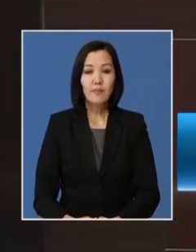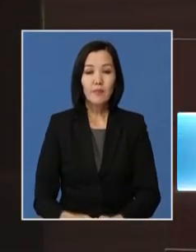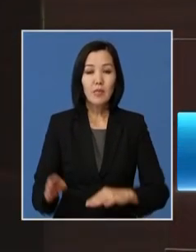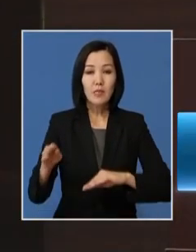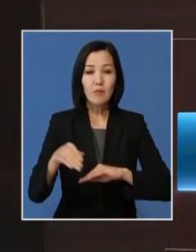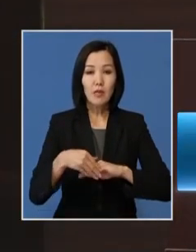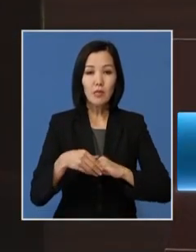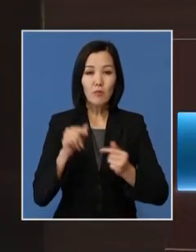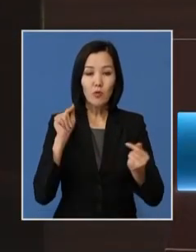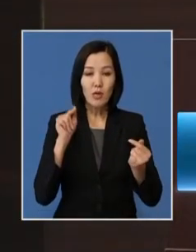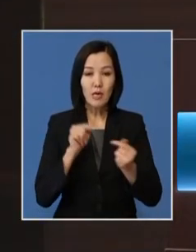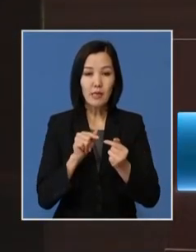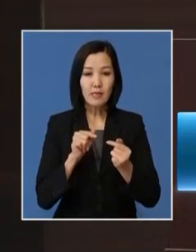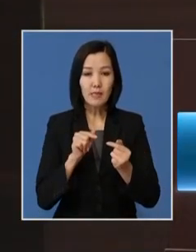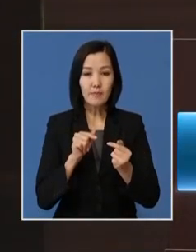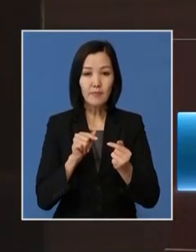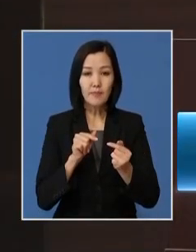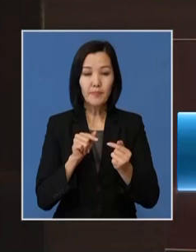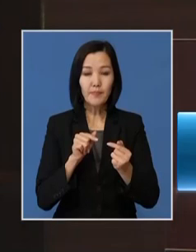жемқорлықтың қарсы